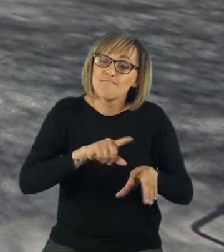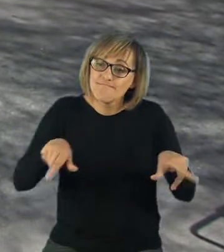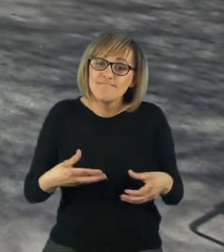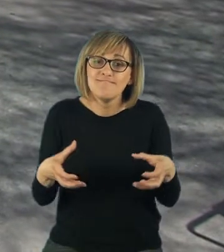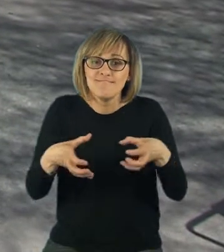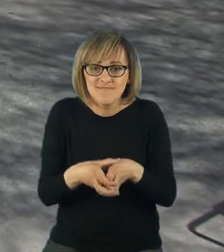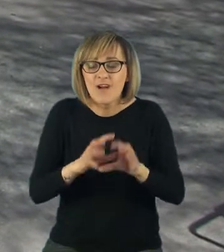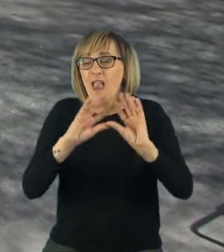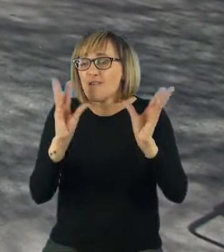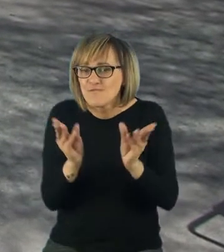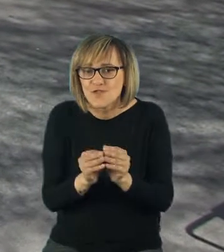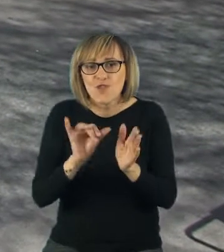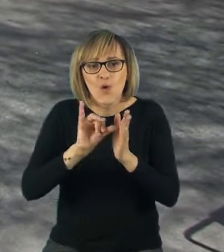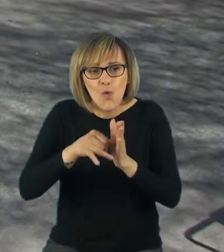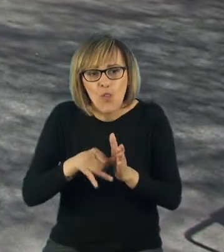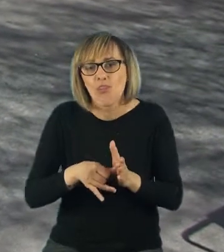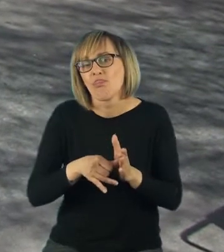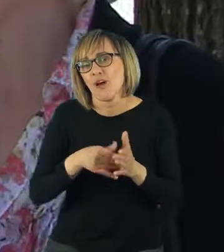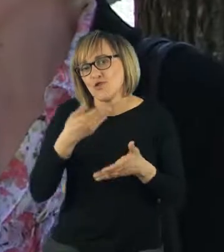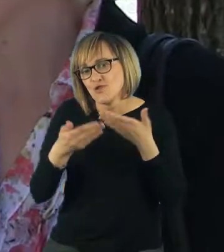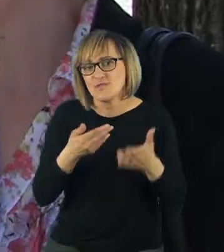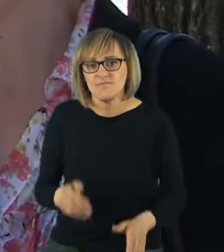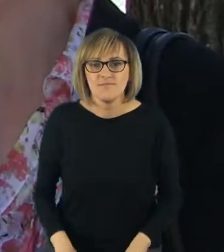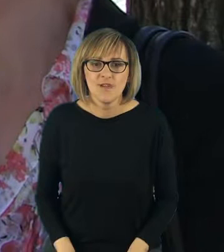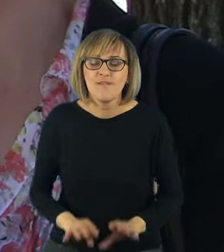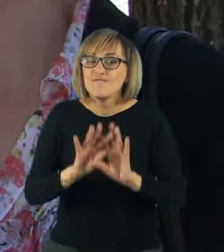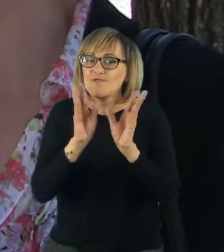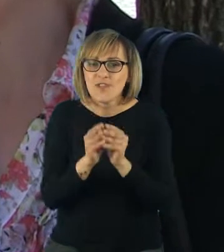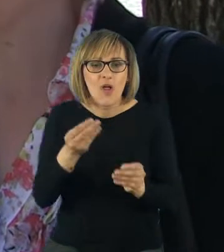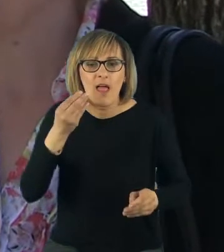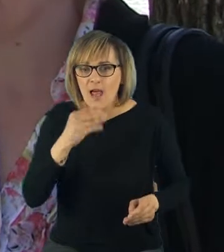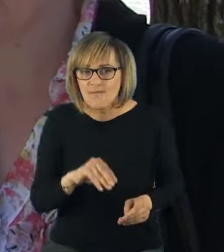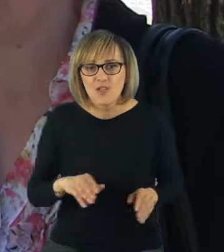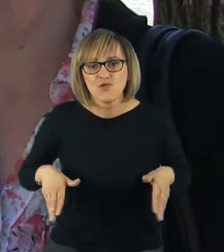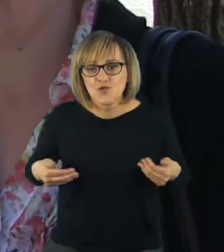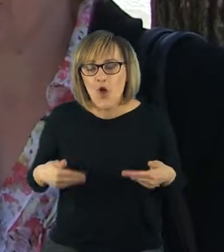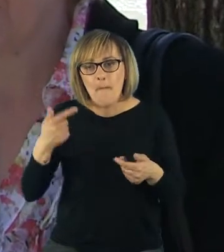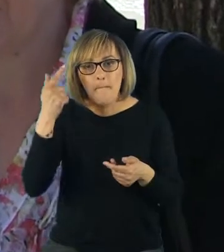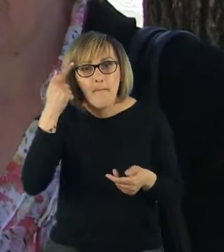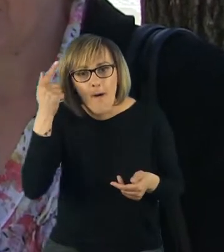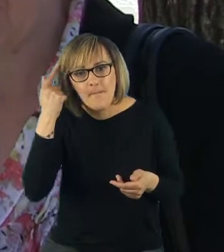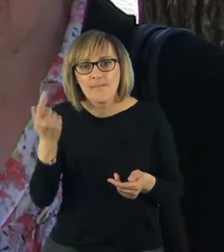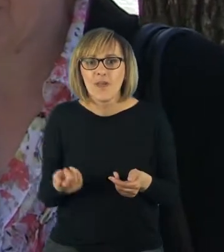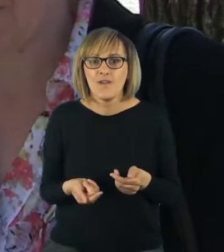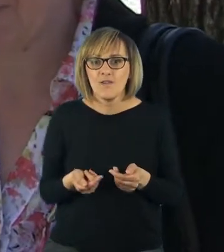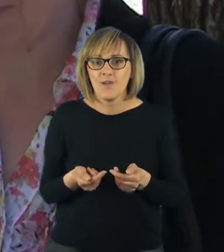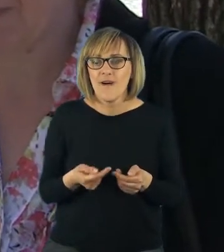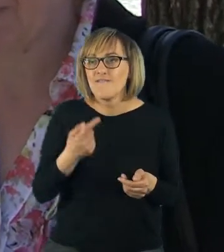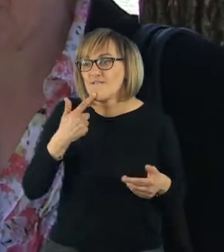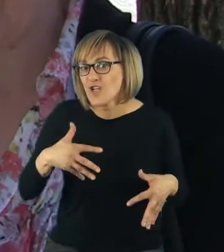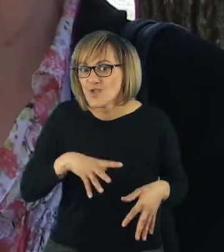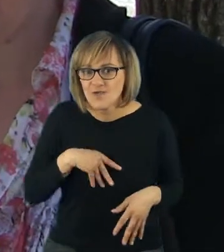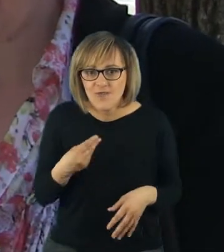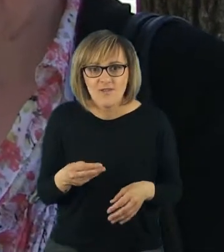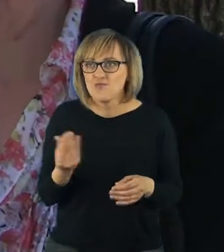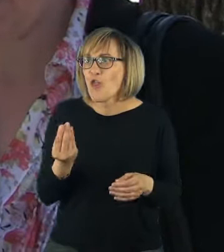dobrego wszystkim kutnianiom życzę. Wszystkiego najlepszego, no zdrowia, pomyślności, świętych, wesołych świąt,